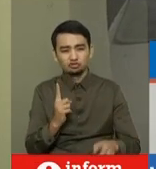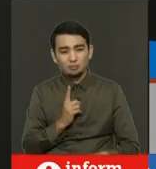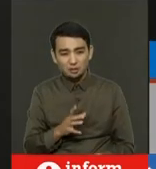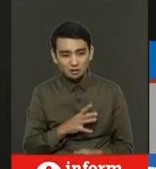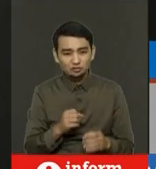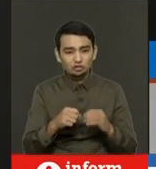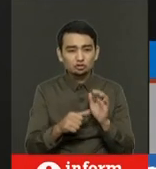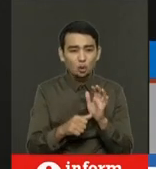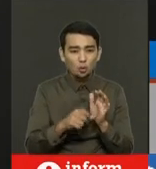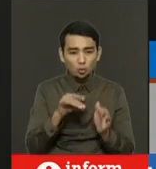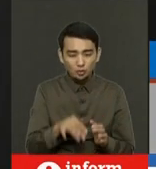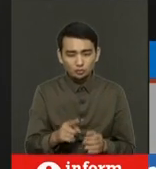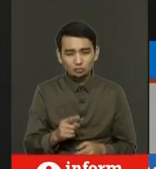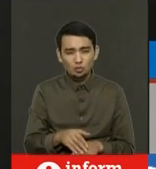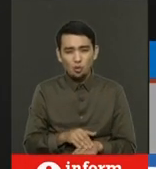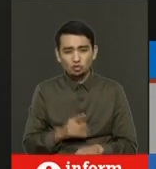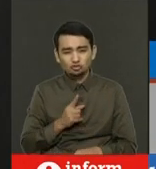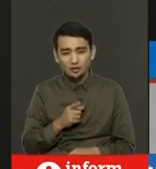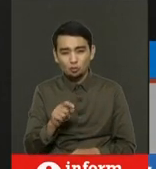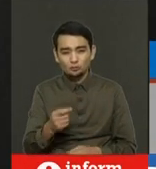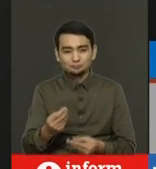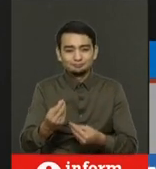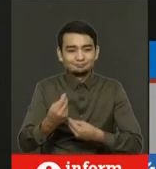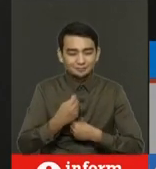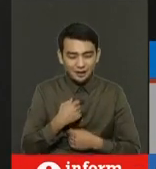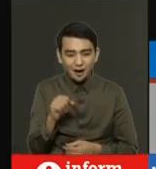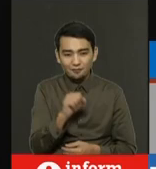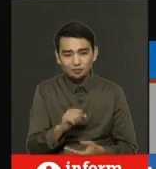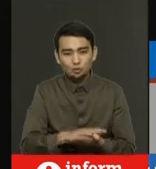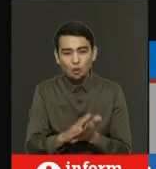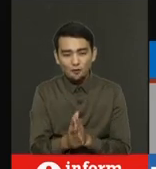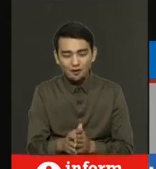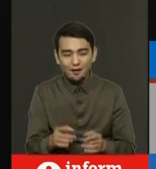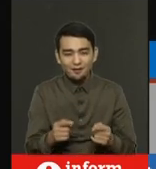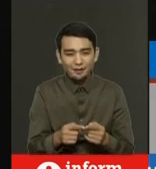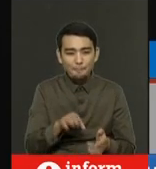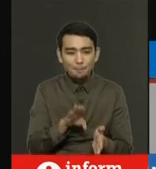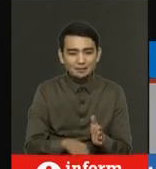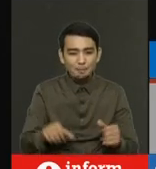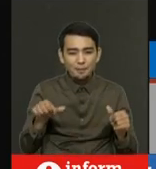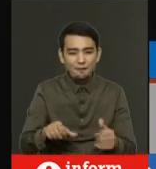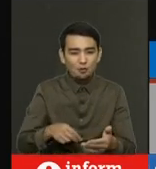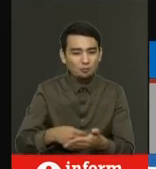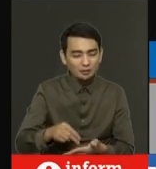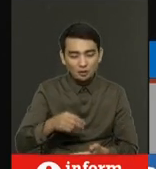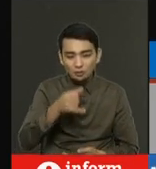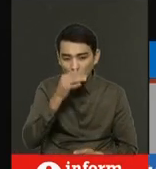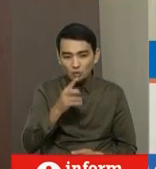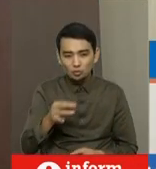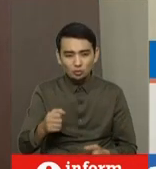июля наконец получила долгожданные ключи. В августе заключила договор аренды без права выкупа, но до сих пор не может получить